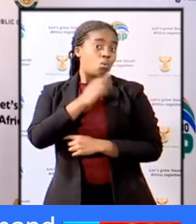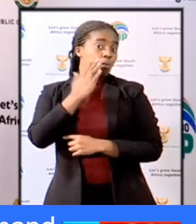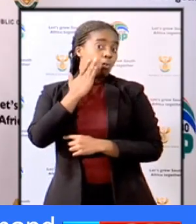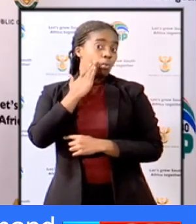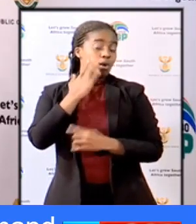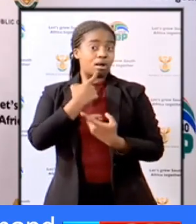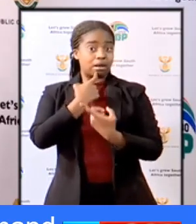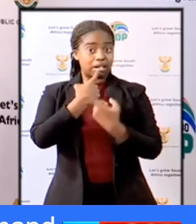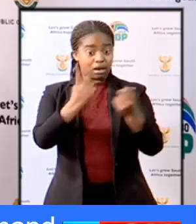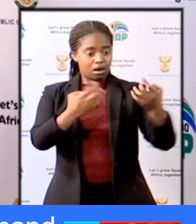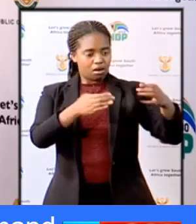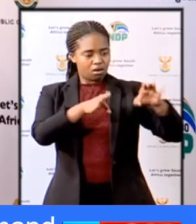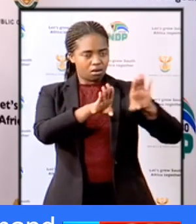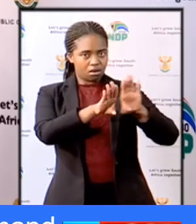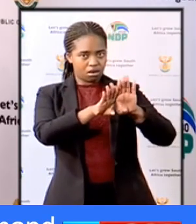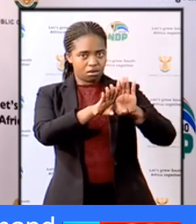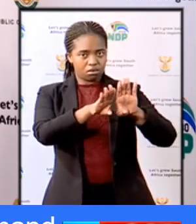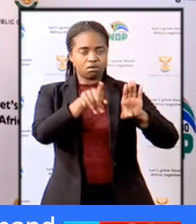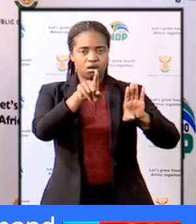bayawuzwa